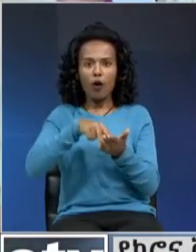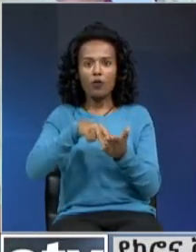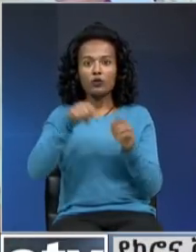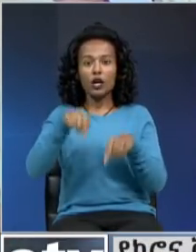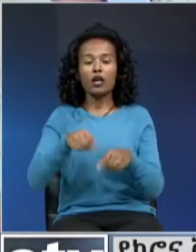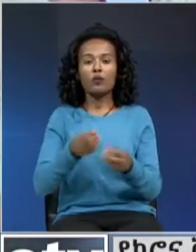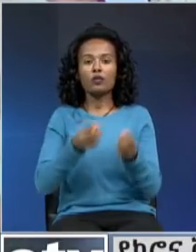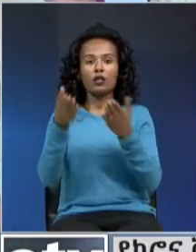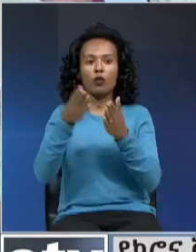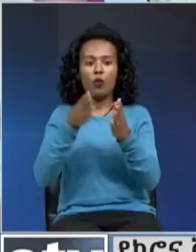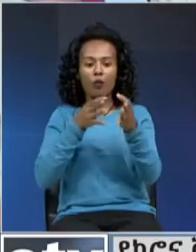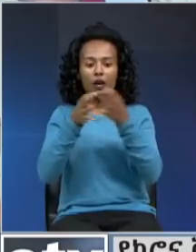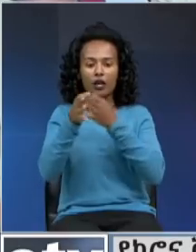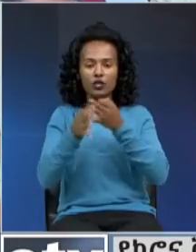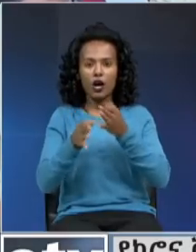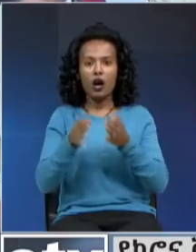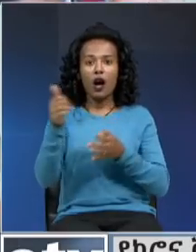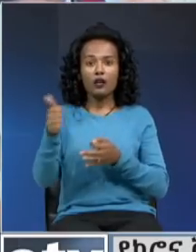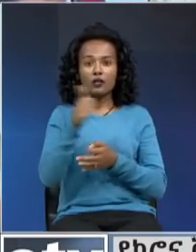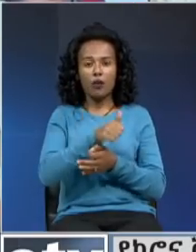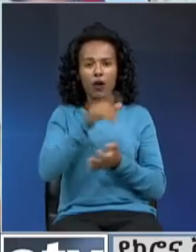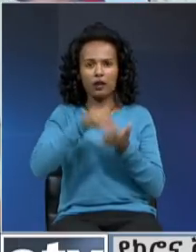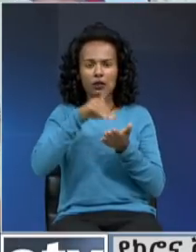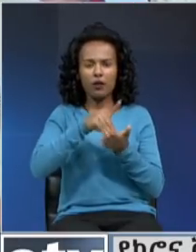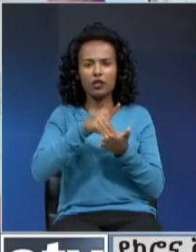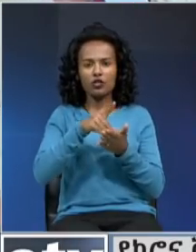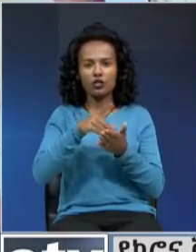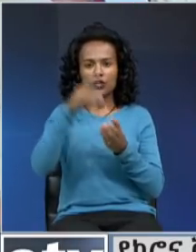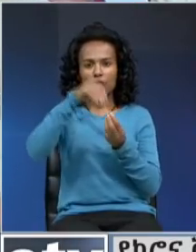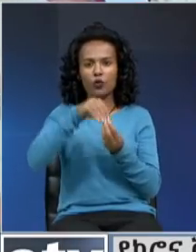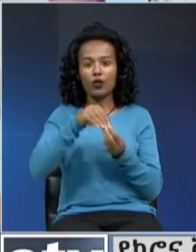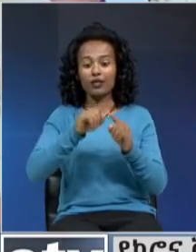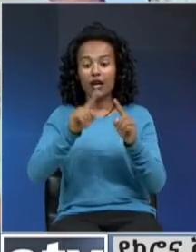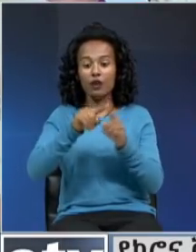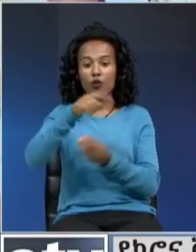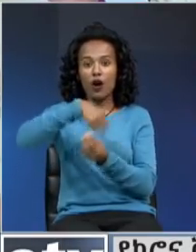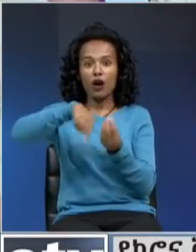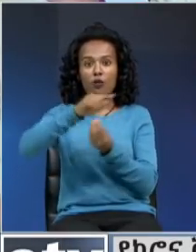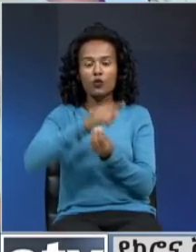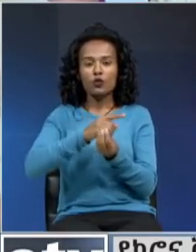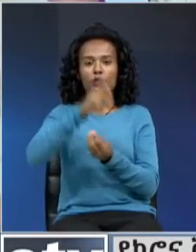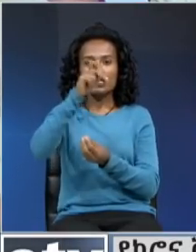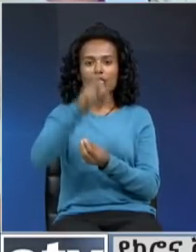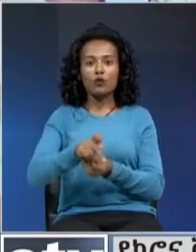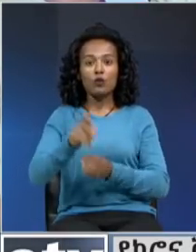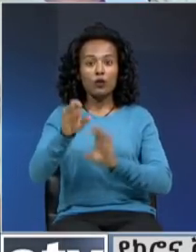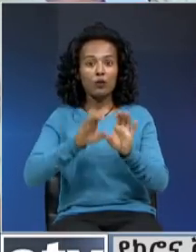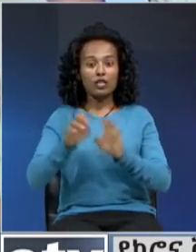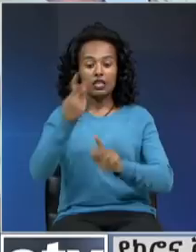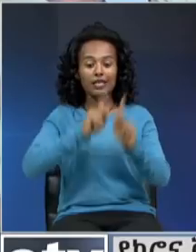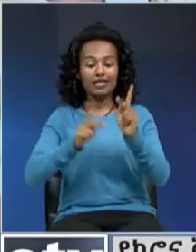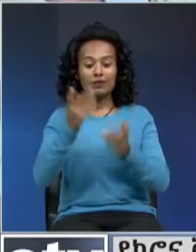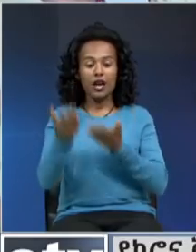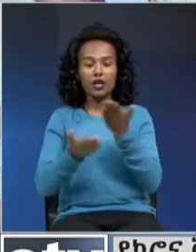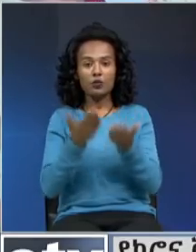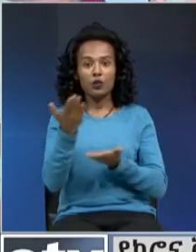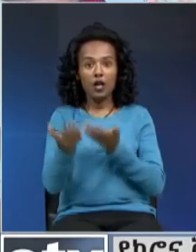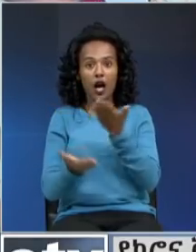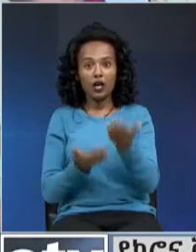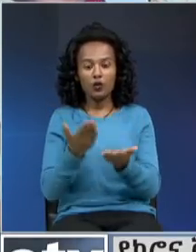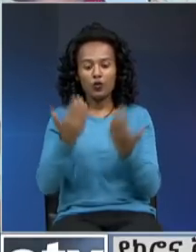ዛሬ በሰጠው መግለጫ አዲስ አበባ ከተማን ጨምሮ ከተለያዩ የአገሪቱ አካባቢዎች ወደ ደቡብ ክልል የሚደረግ የህዝብ ትራንስፖርት